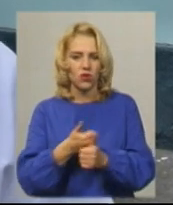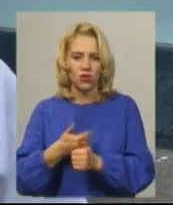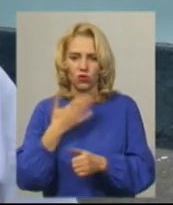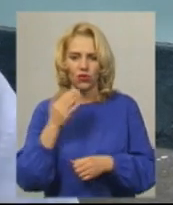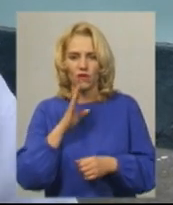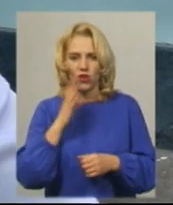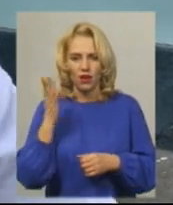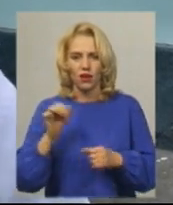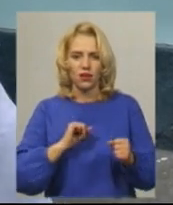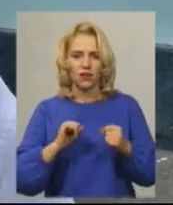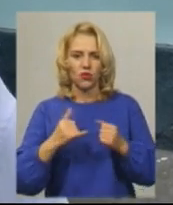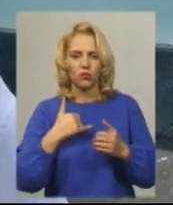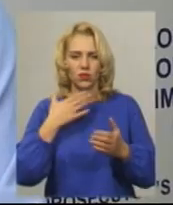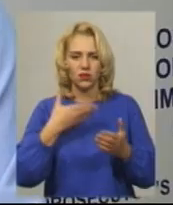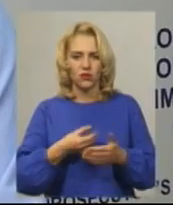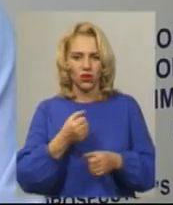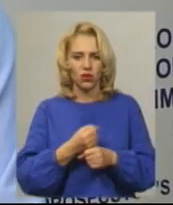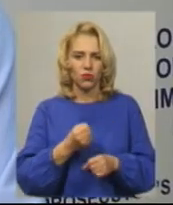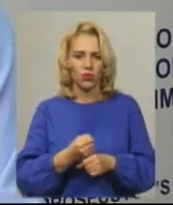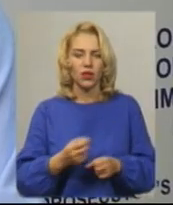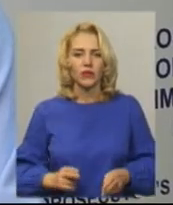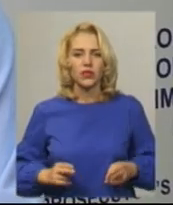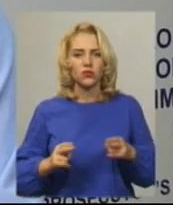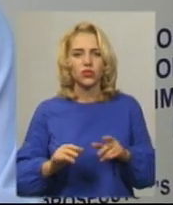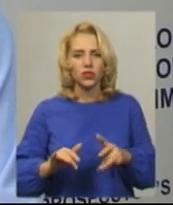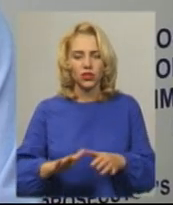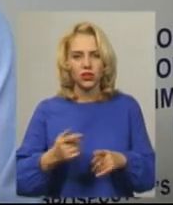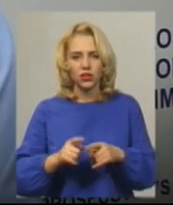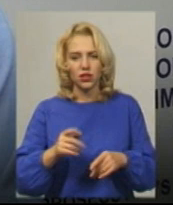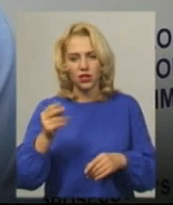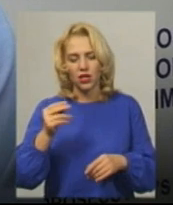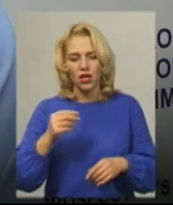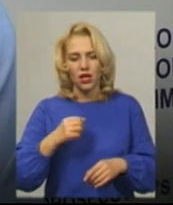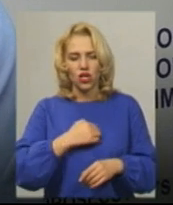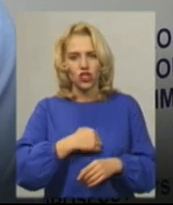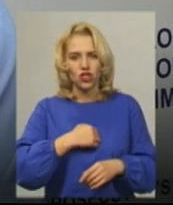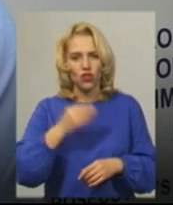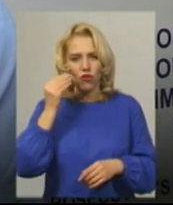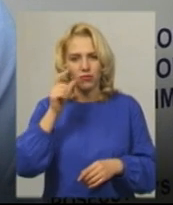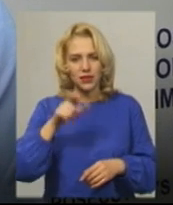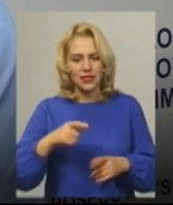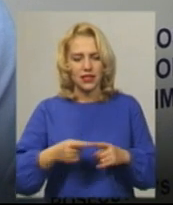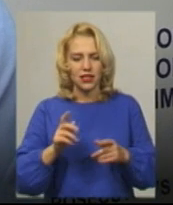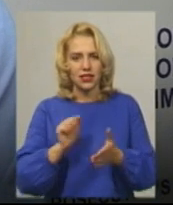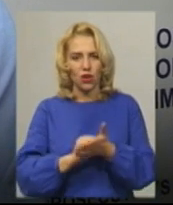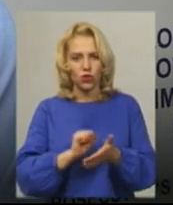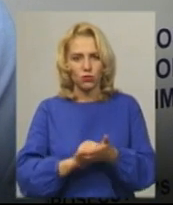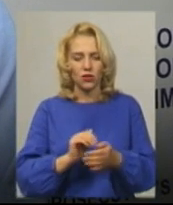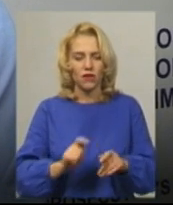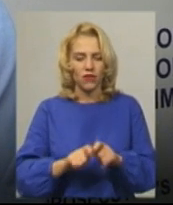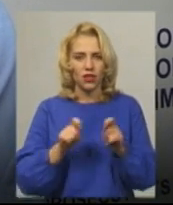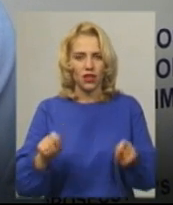я ж за нею не ходжу. У мене є своя робота. Злочинні дії зловмисників задокументовані. Викрито безпосередньо факт